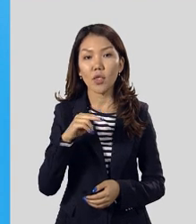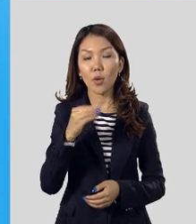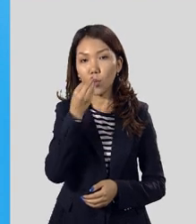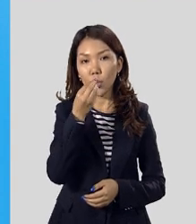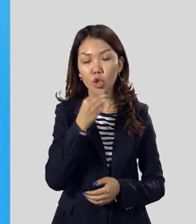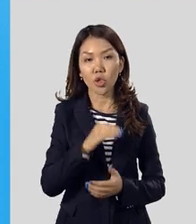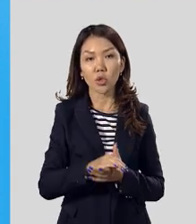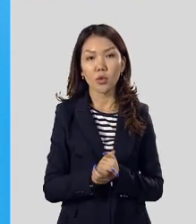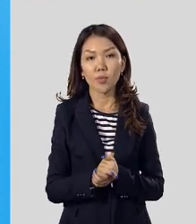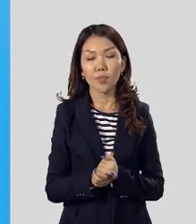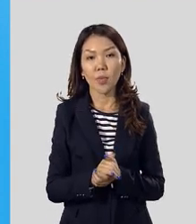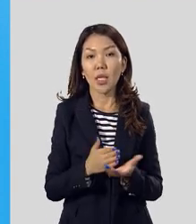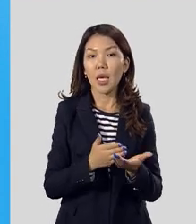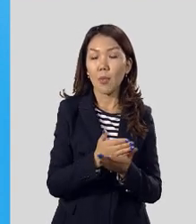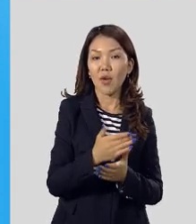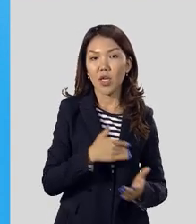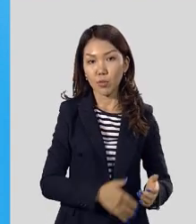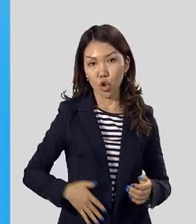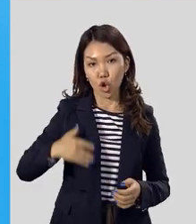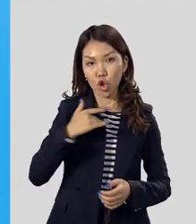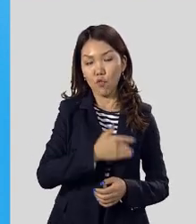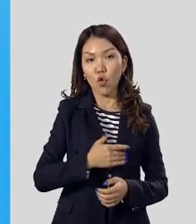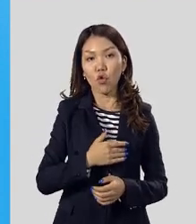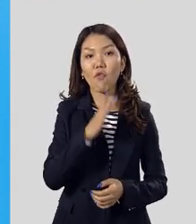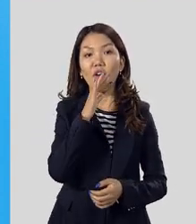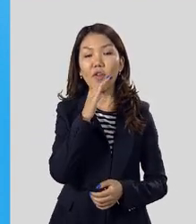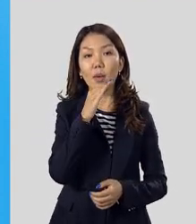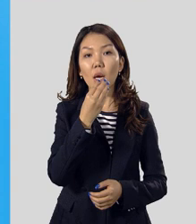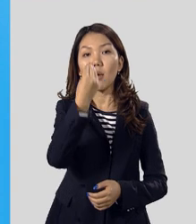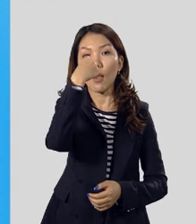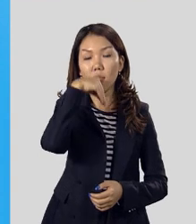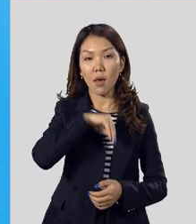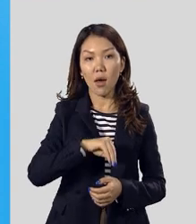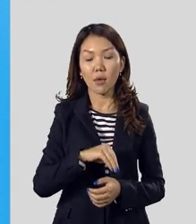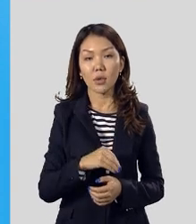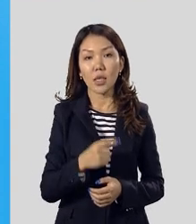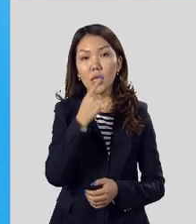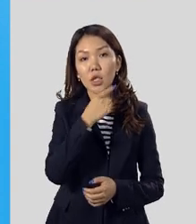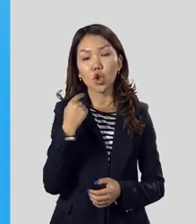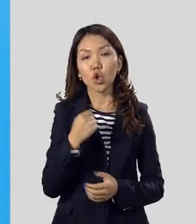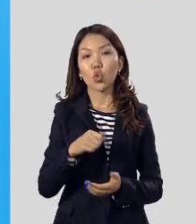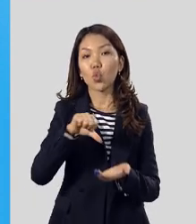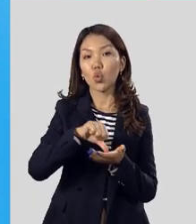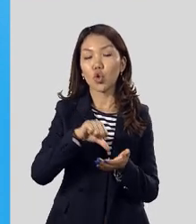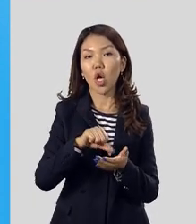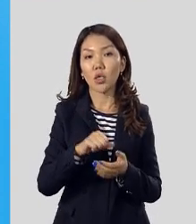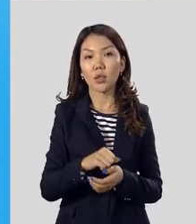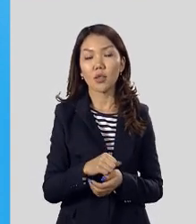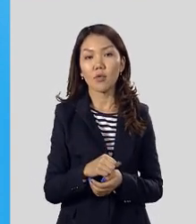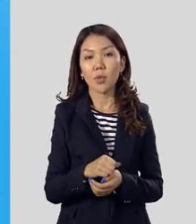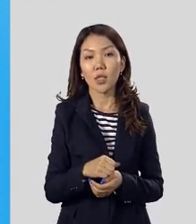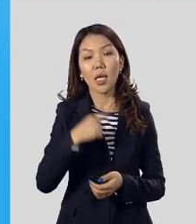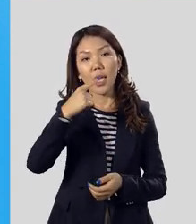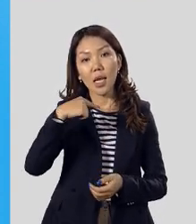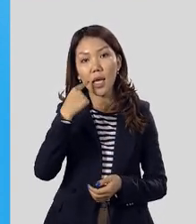пищу направляет к пищеводу во время глотания. Язык участвует в процессе речи. Меняя форму